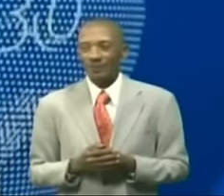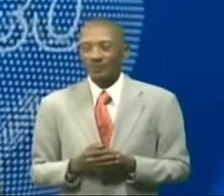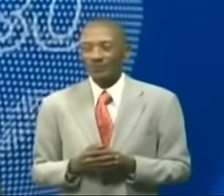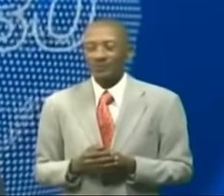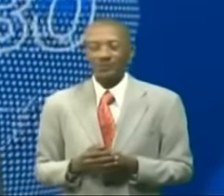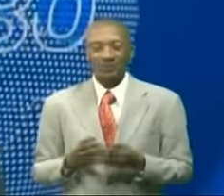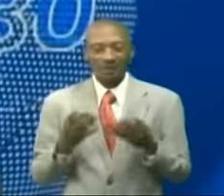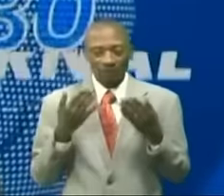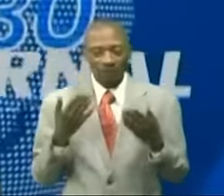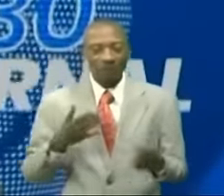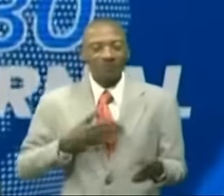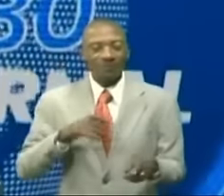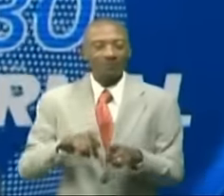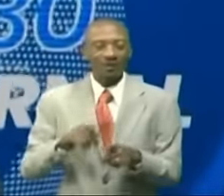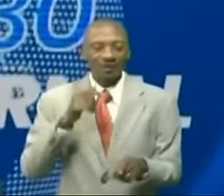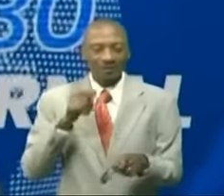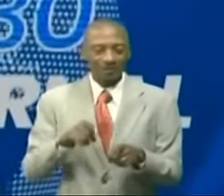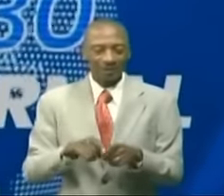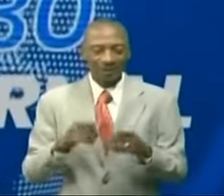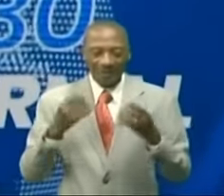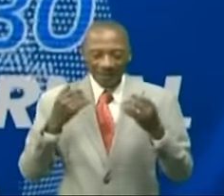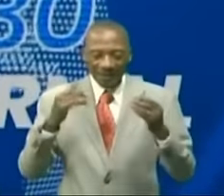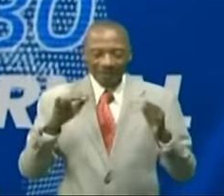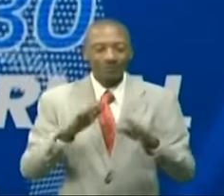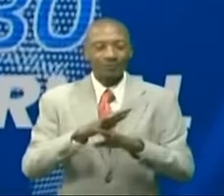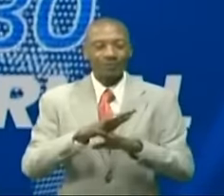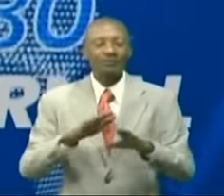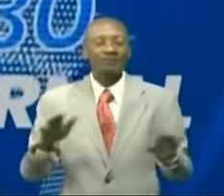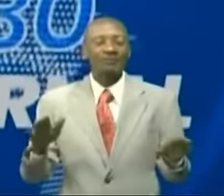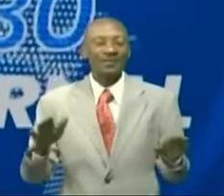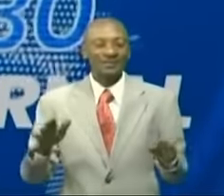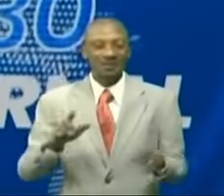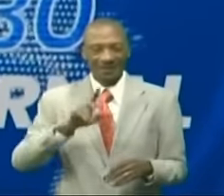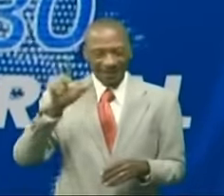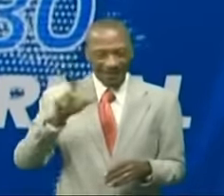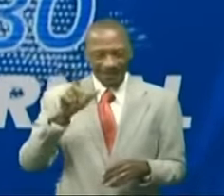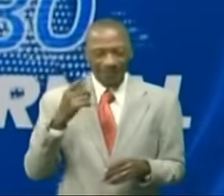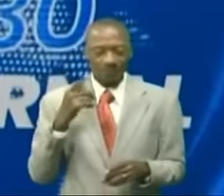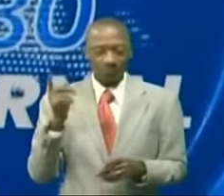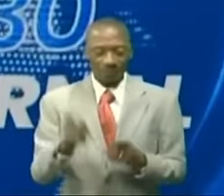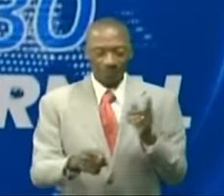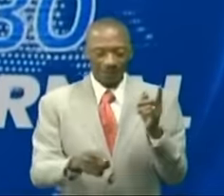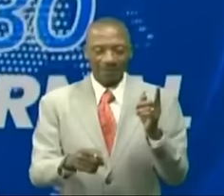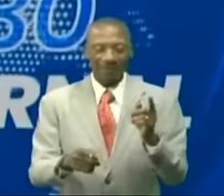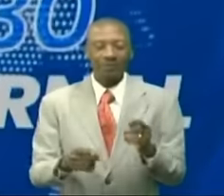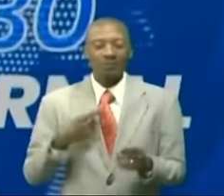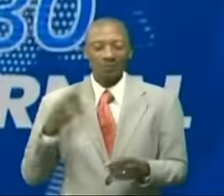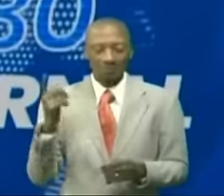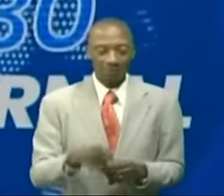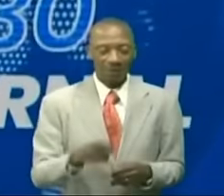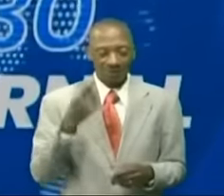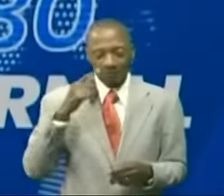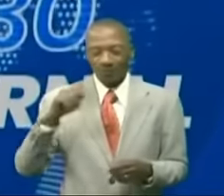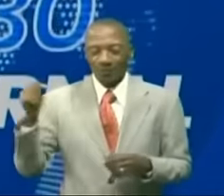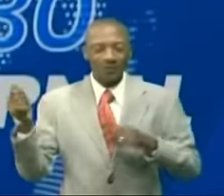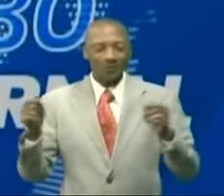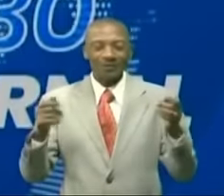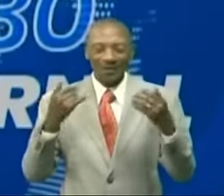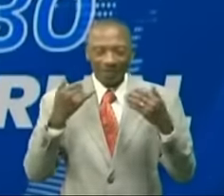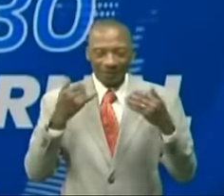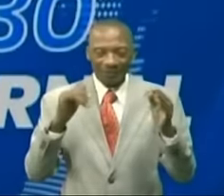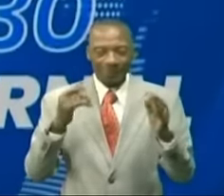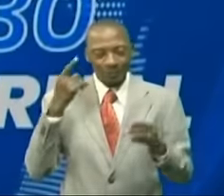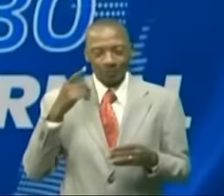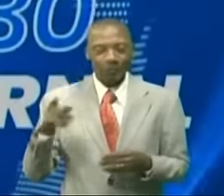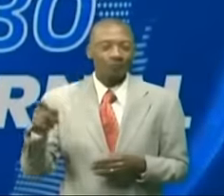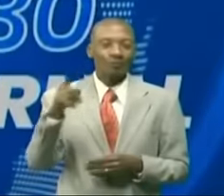Madame, monsieur, voilà tout pour cette édition. C'était un journal de la rédaction coordonné par Jacques Ababamoukoumi Nassedouga, réalisé par André Ndjeka, Patrick Papuila, assisté